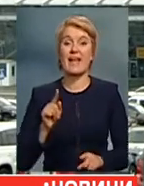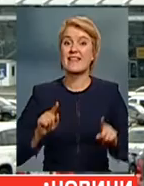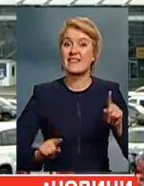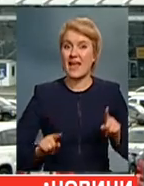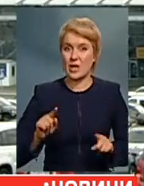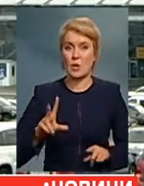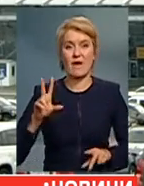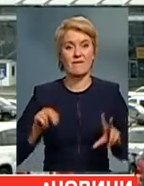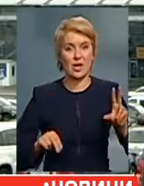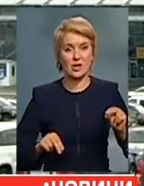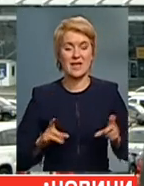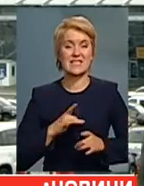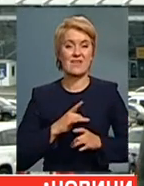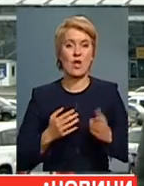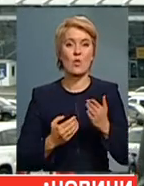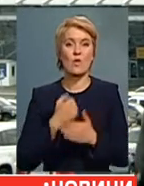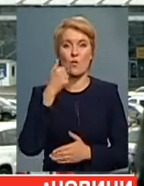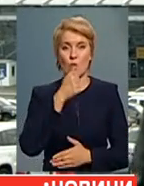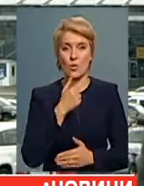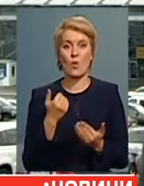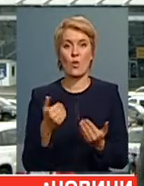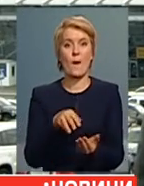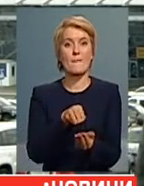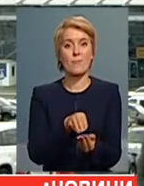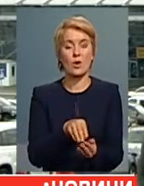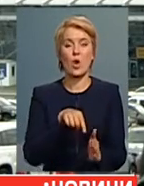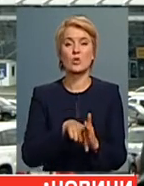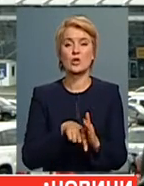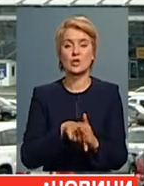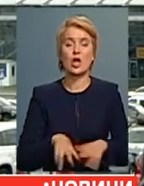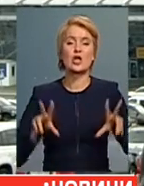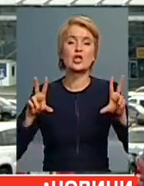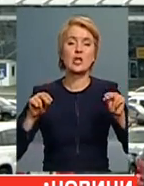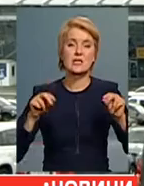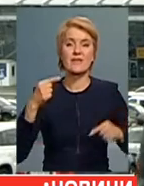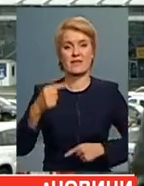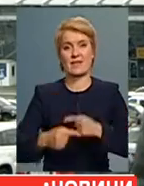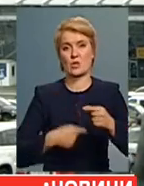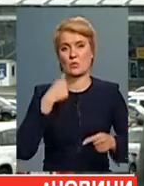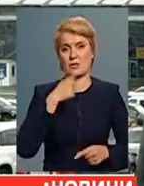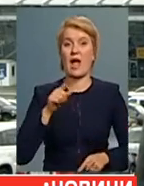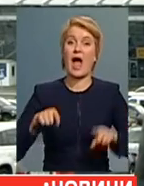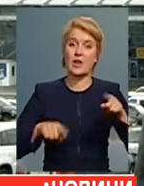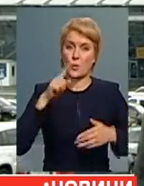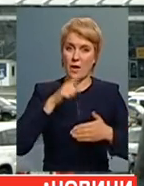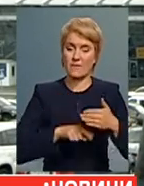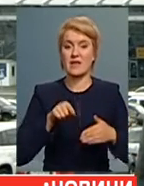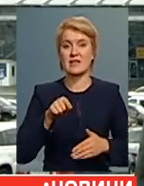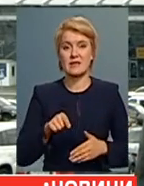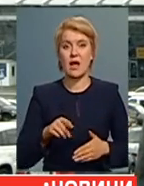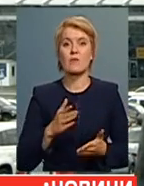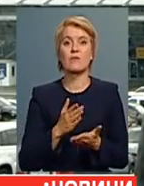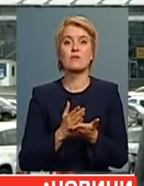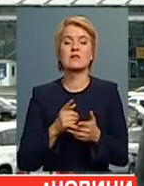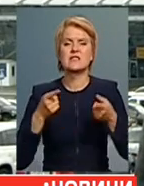них вважає, що святкування Нового року на його могилі означатиме щасливий наступний рік, а дехто вірить, що там відбуваються